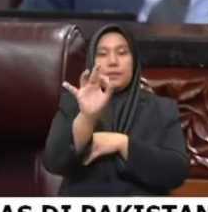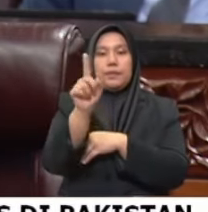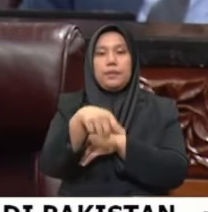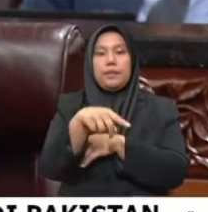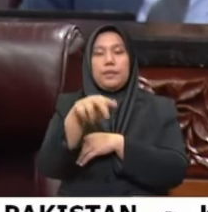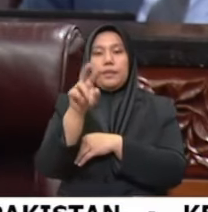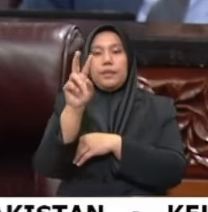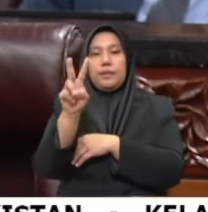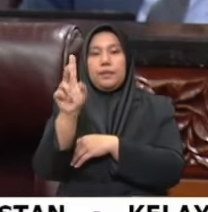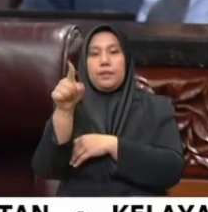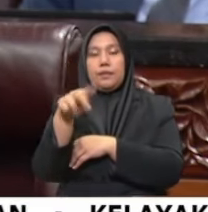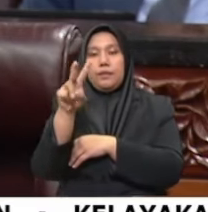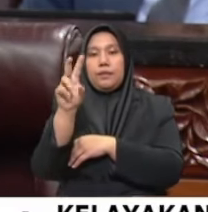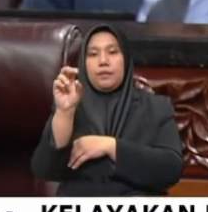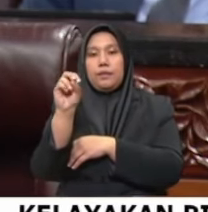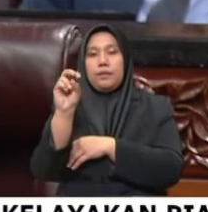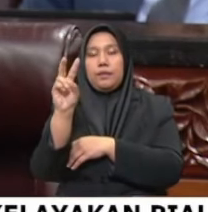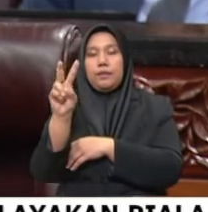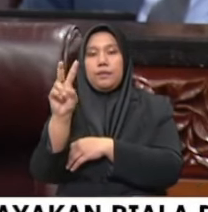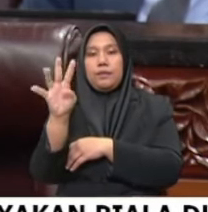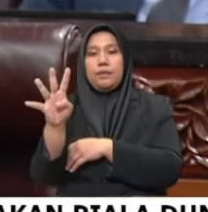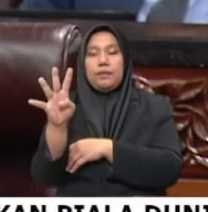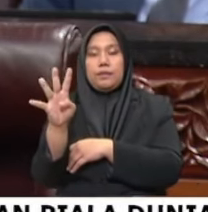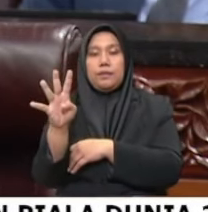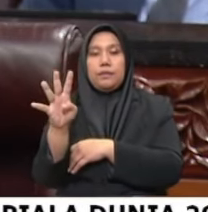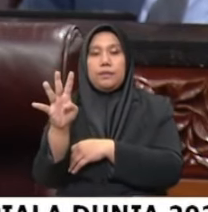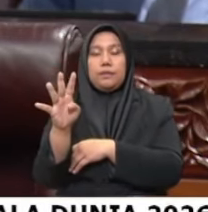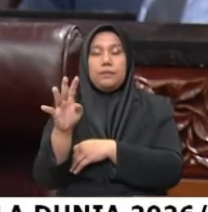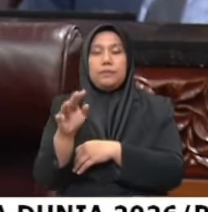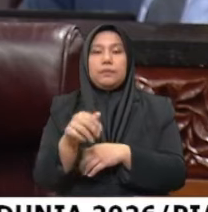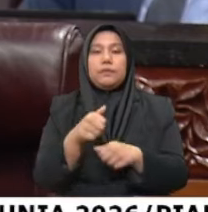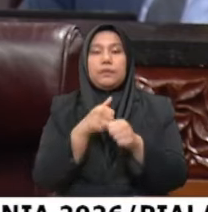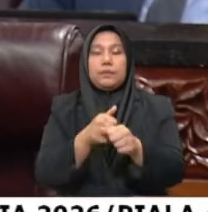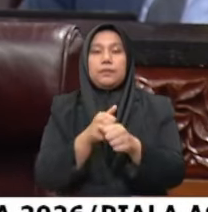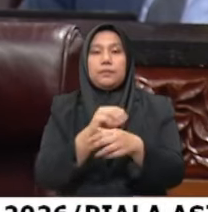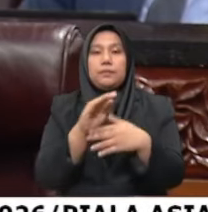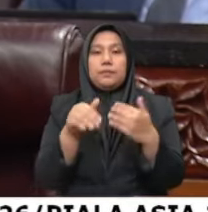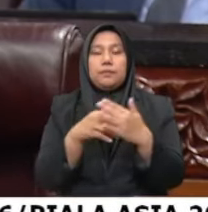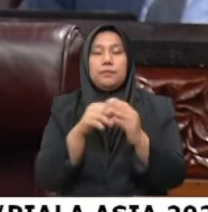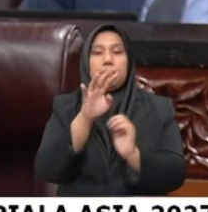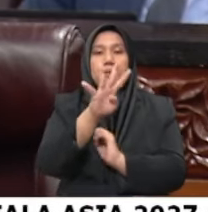2024 mengikut purata kemajuan setiap sub-package adalah